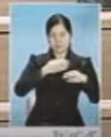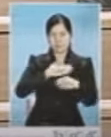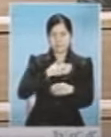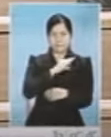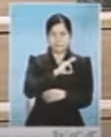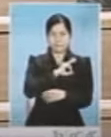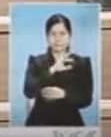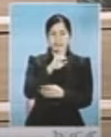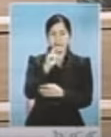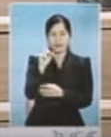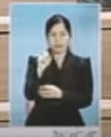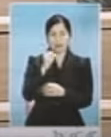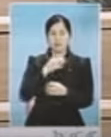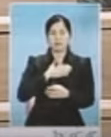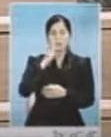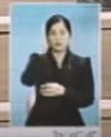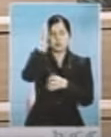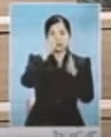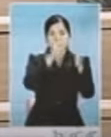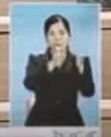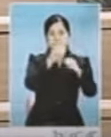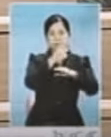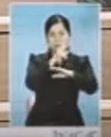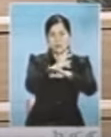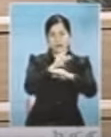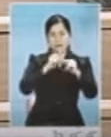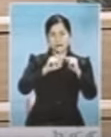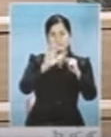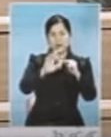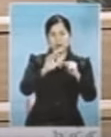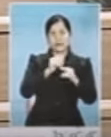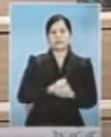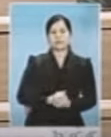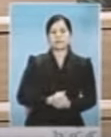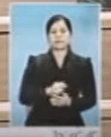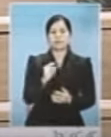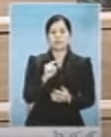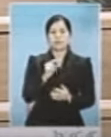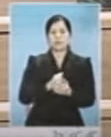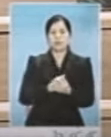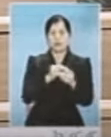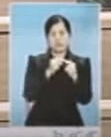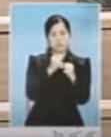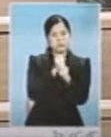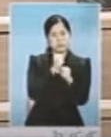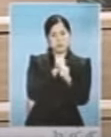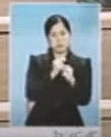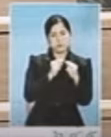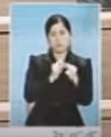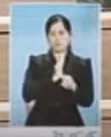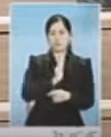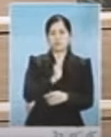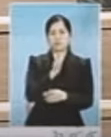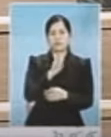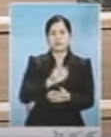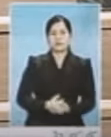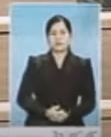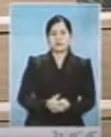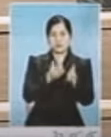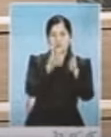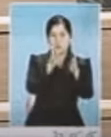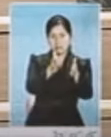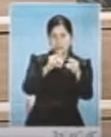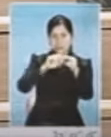าประท้วงท่านประธานนะคะข้อ5นะคะท่านปฏิบัติหน้าที่ไม่เป็นกลางแล้วก็ประท้วงท่